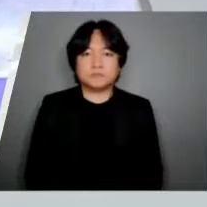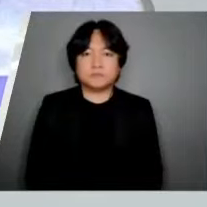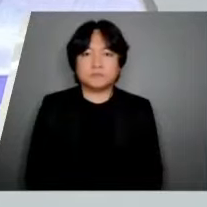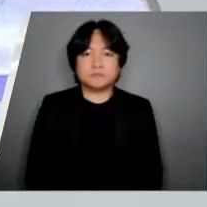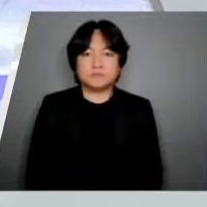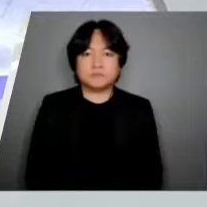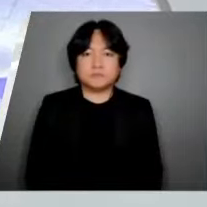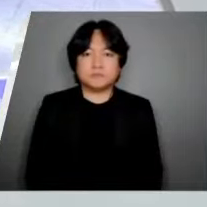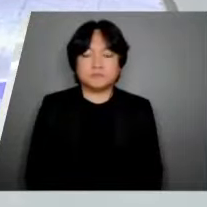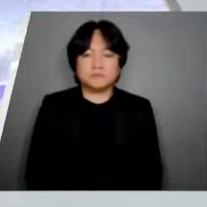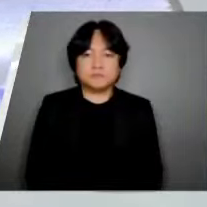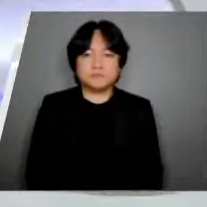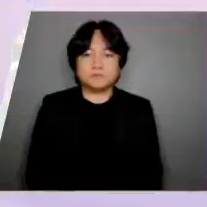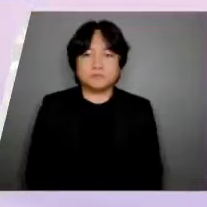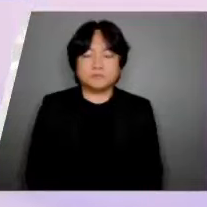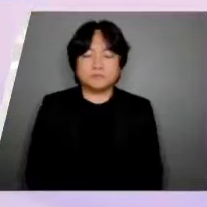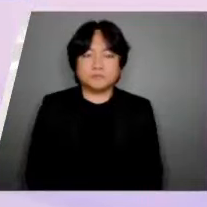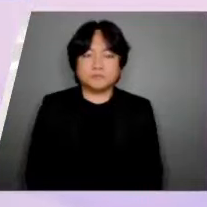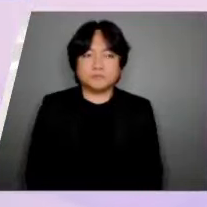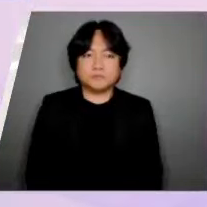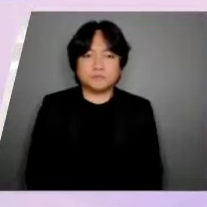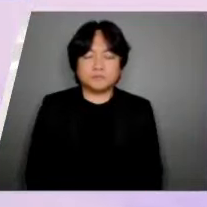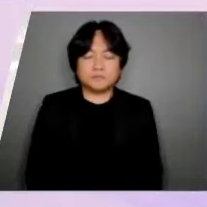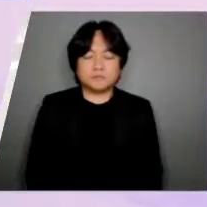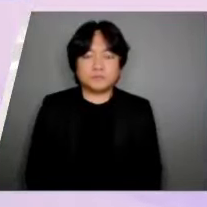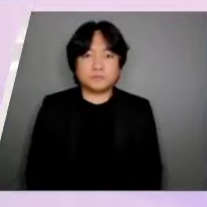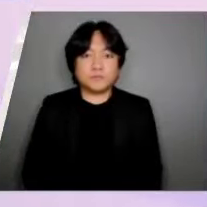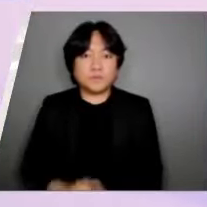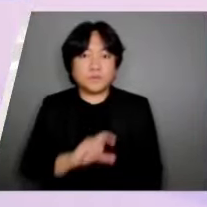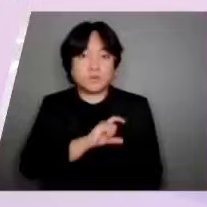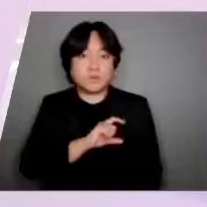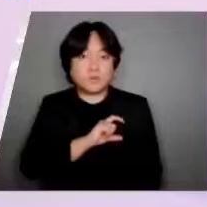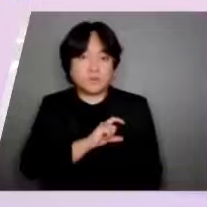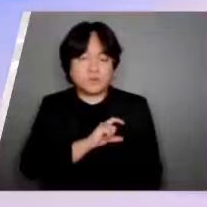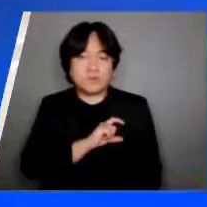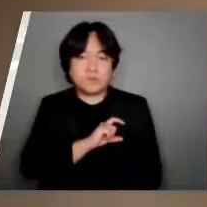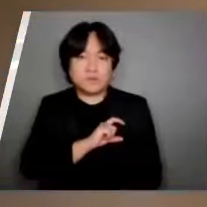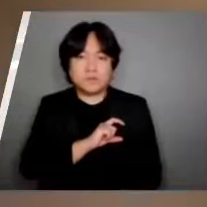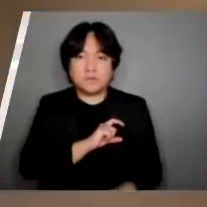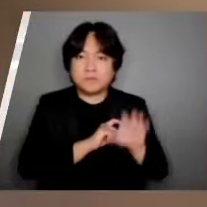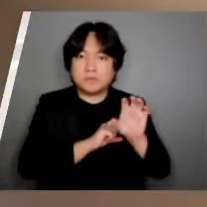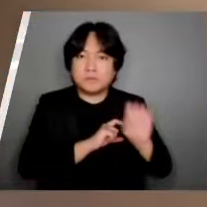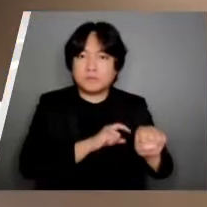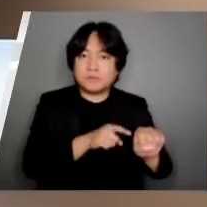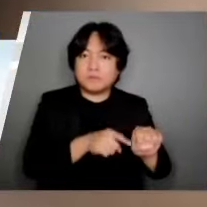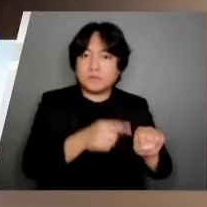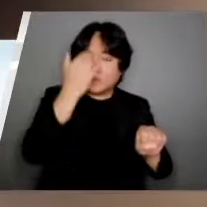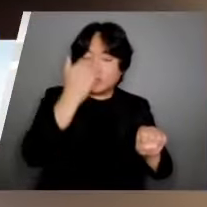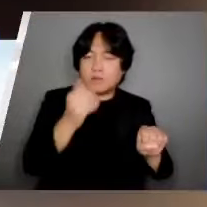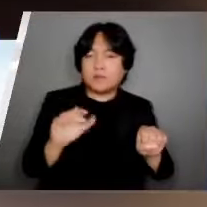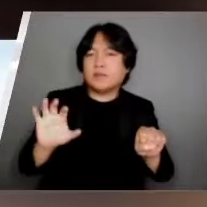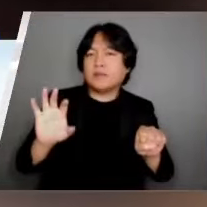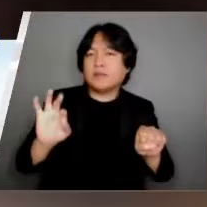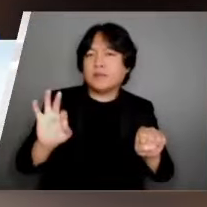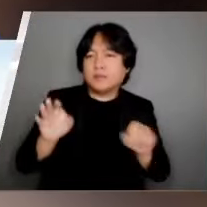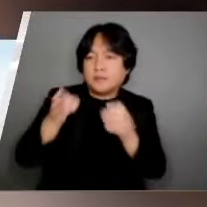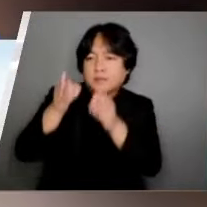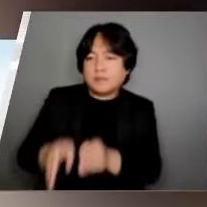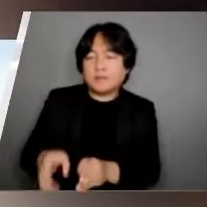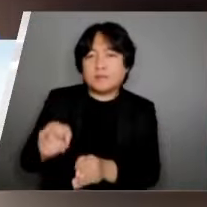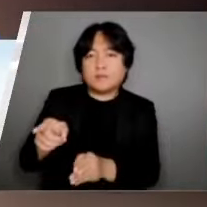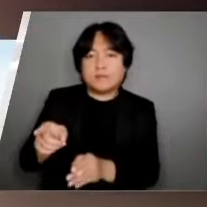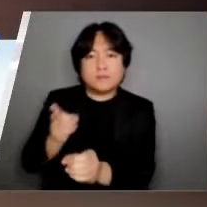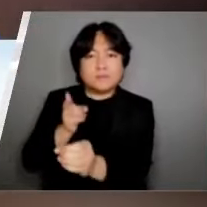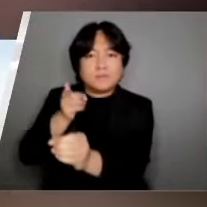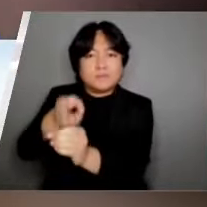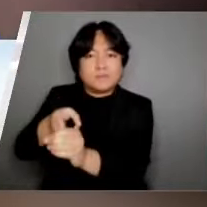Bago sa saksi, arestado isang pulis na nanakit umano ng siyam na propsmen na lumahok sa Pasigarbo sa Sugbo 2024